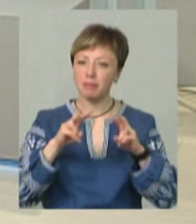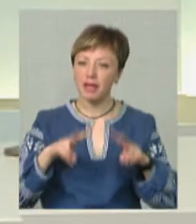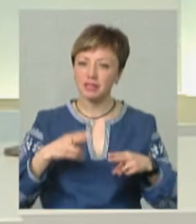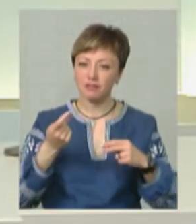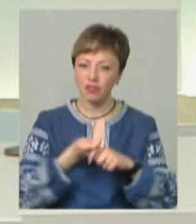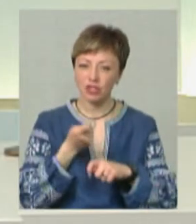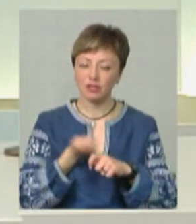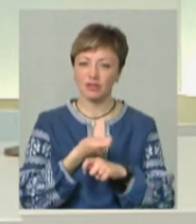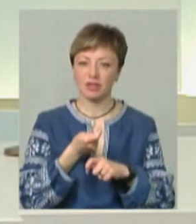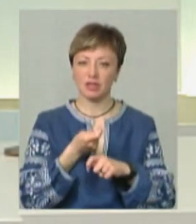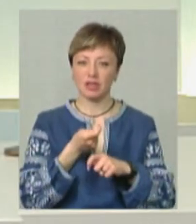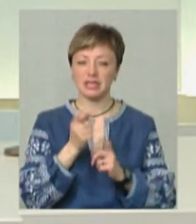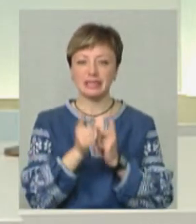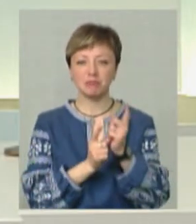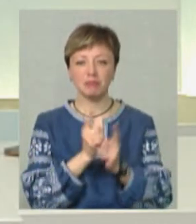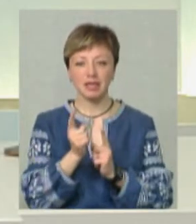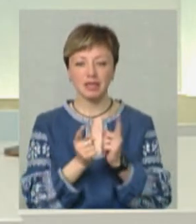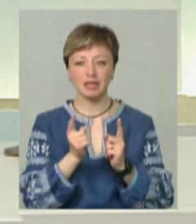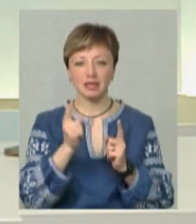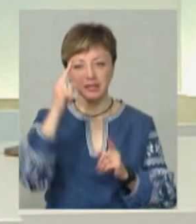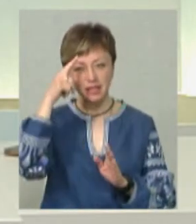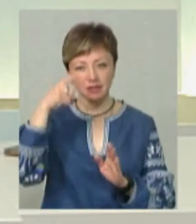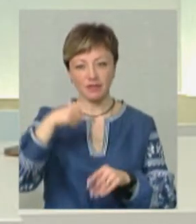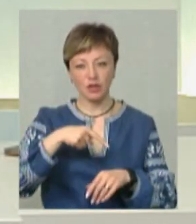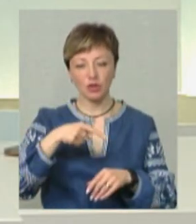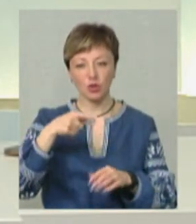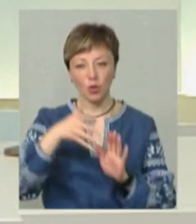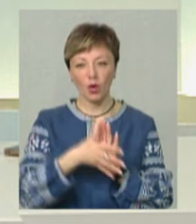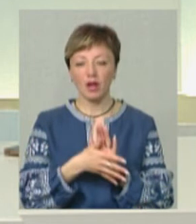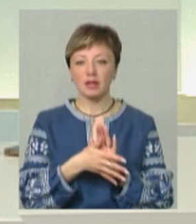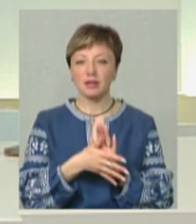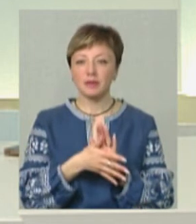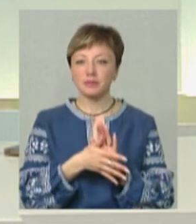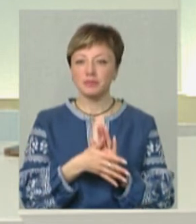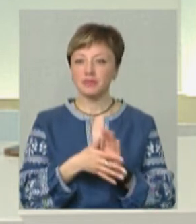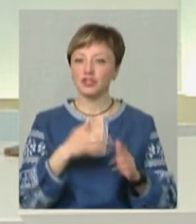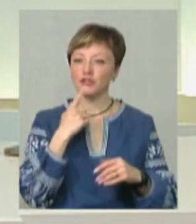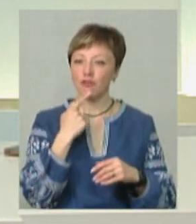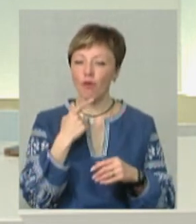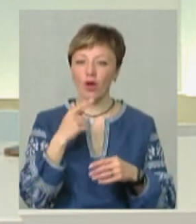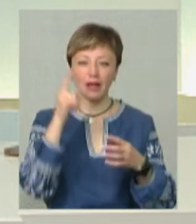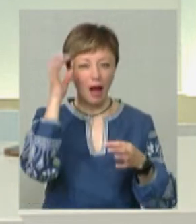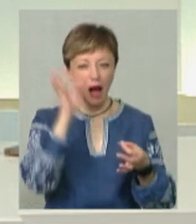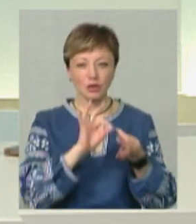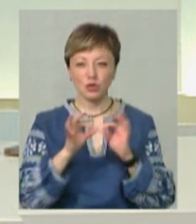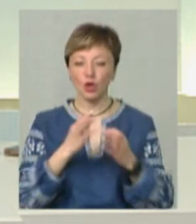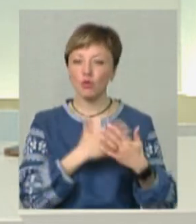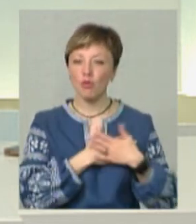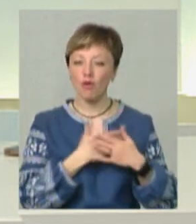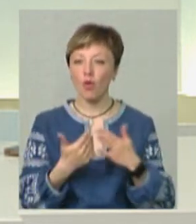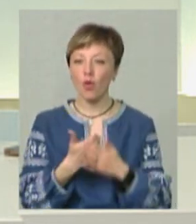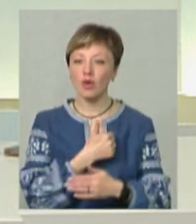і зміни, напевно, в світогляді, тому що червоне асоціювалося з любов'ю, і його там більше хотіли